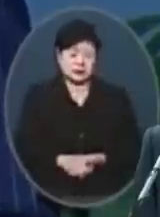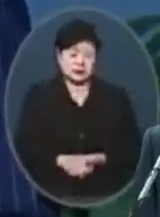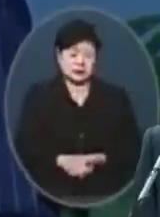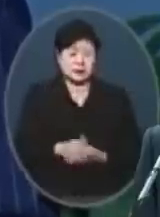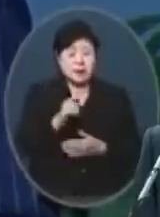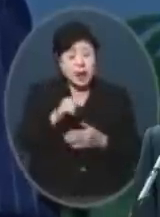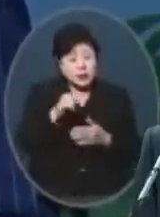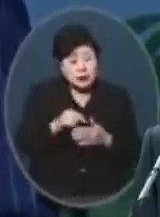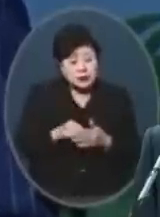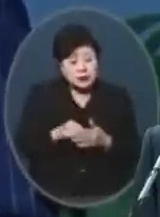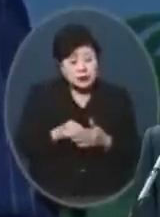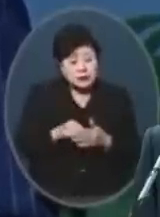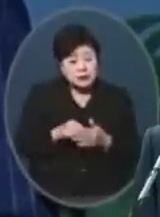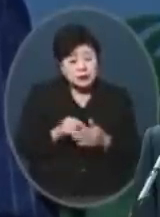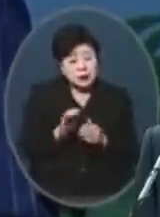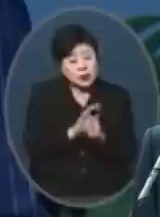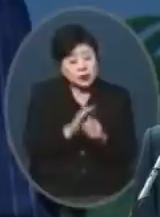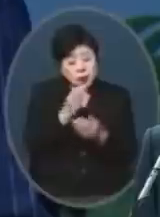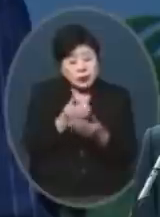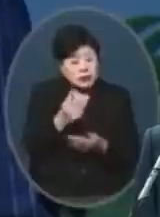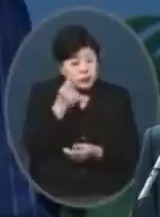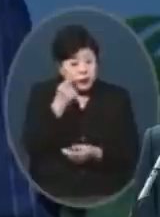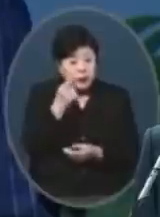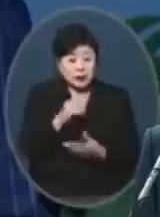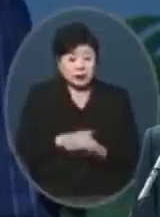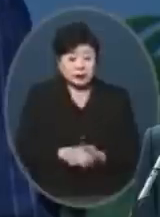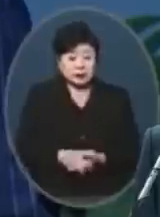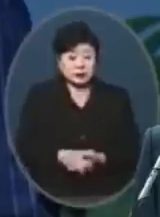그 마음을 위로받지 못하면